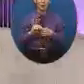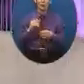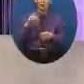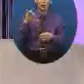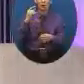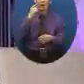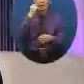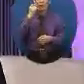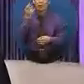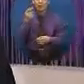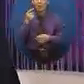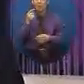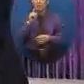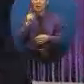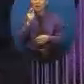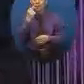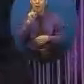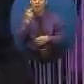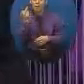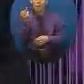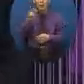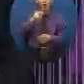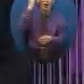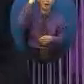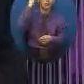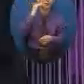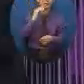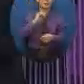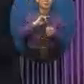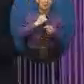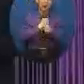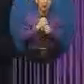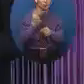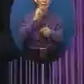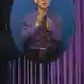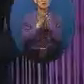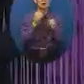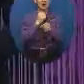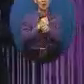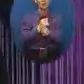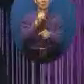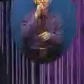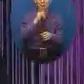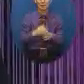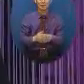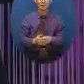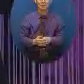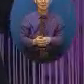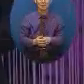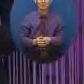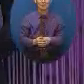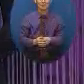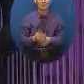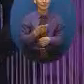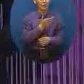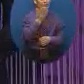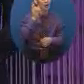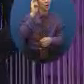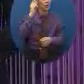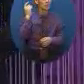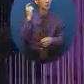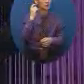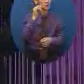일본 번안곡에서 시작을 해요. 일본 노래를 번안한 번안곡에서 트로트가 시작을 하는데요. 여러분들